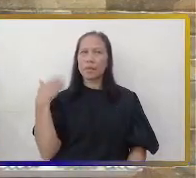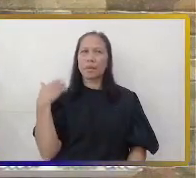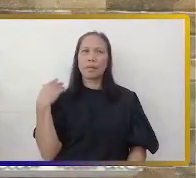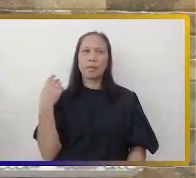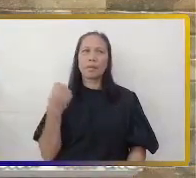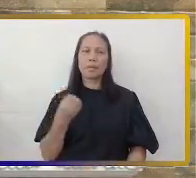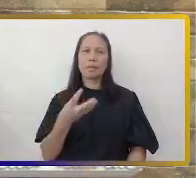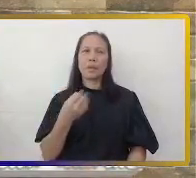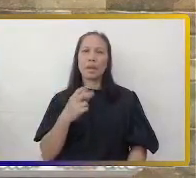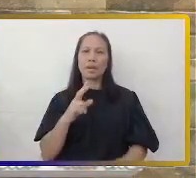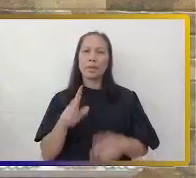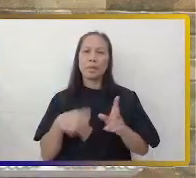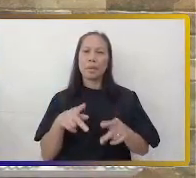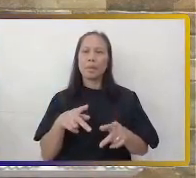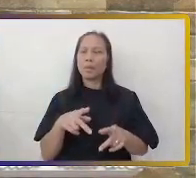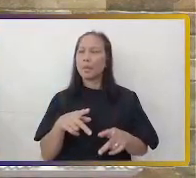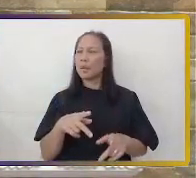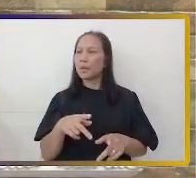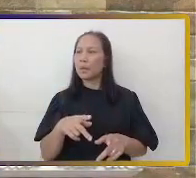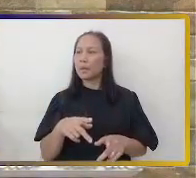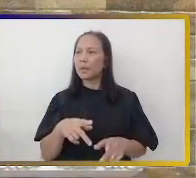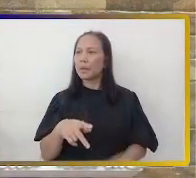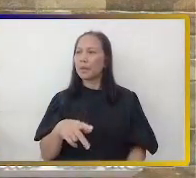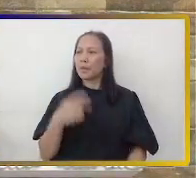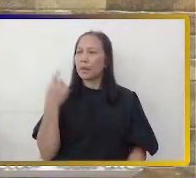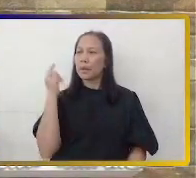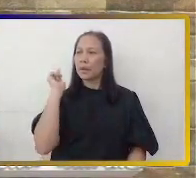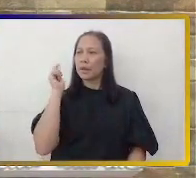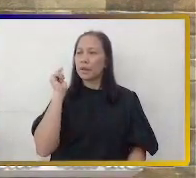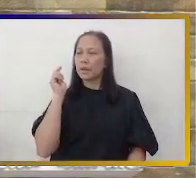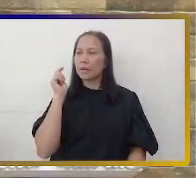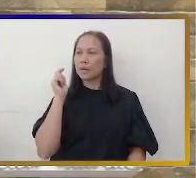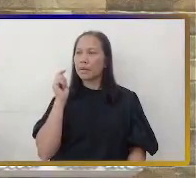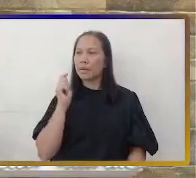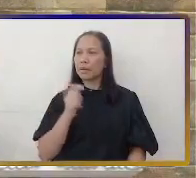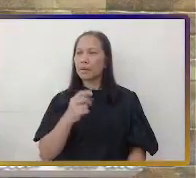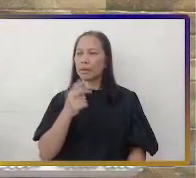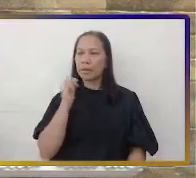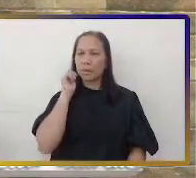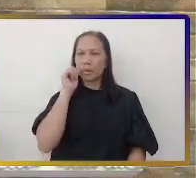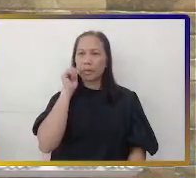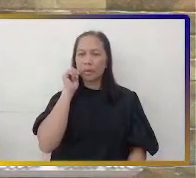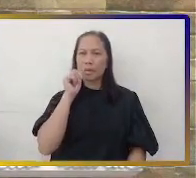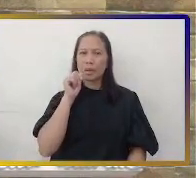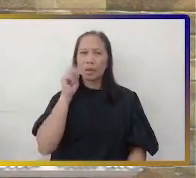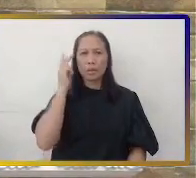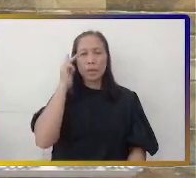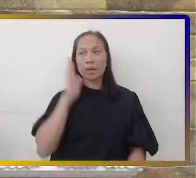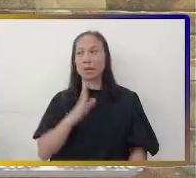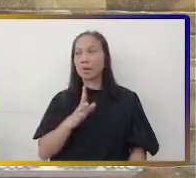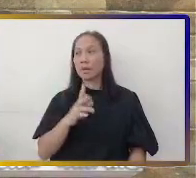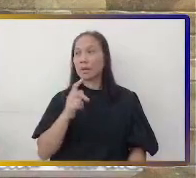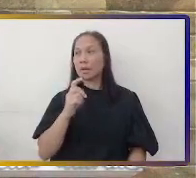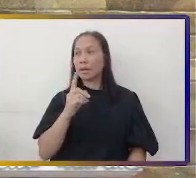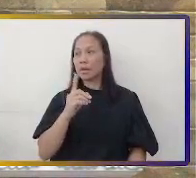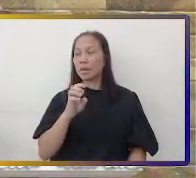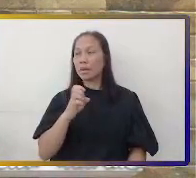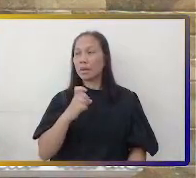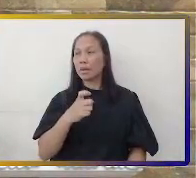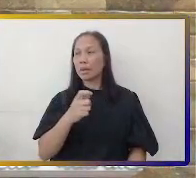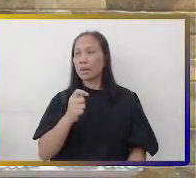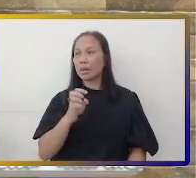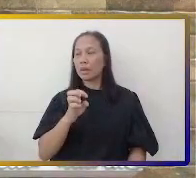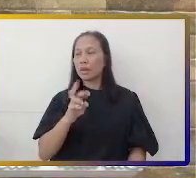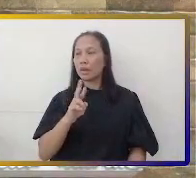natin Si pastor sila sir Roy sila sir narinig natin sila Pastor Dexter narinig natin sila